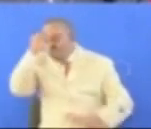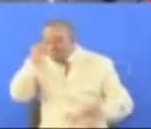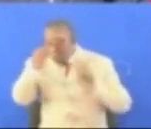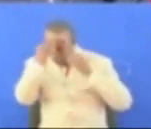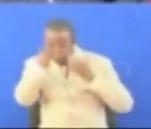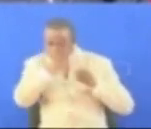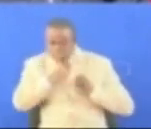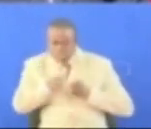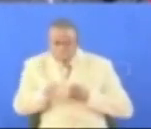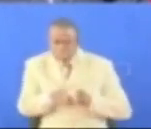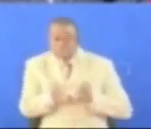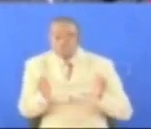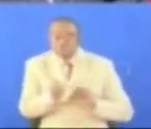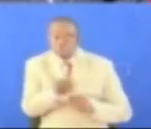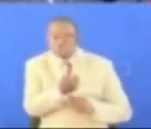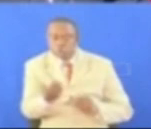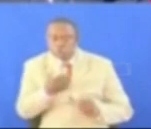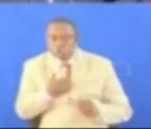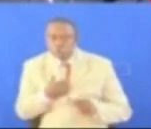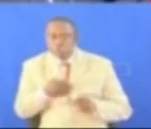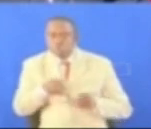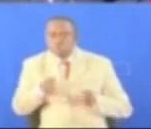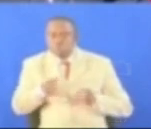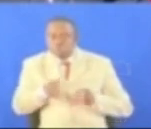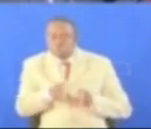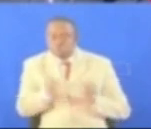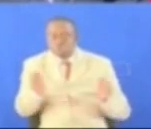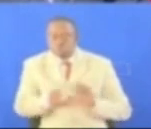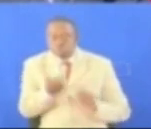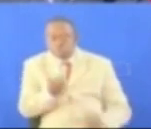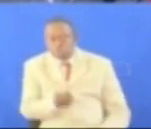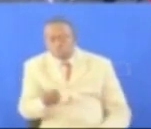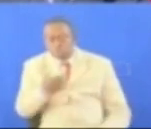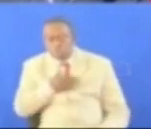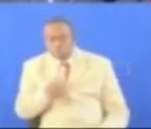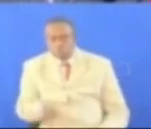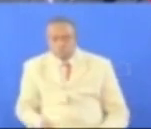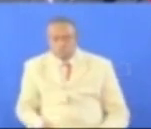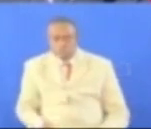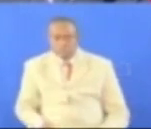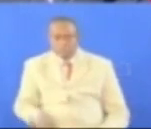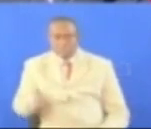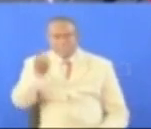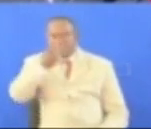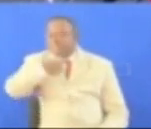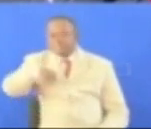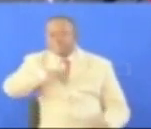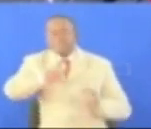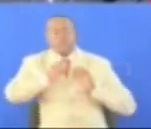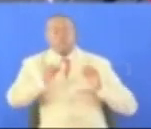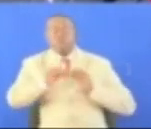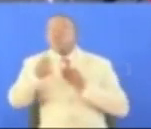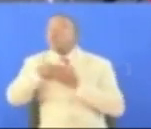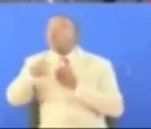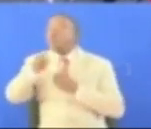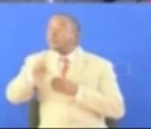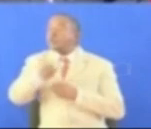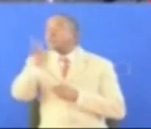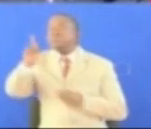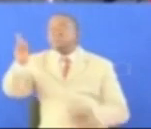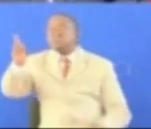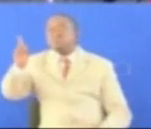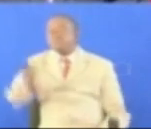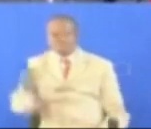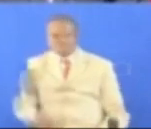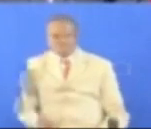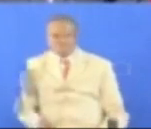wetu, namna ambavyo tunakuza watoto wetu. Sisi kama Waafrika hatukufundishwa kujifunza tu kwa watu wengine.